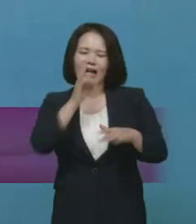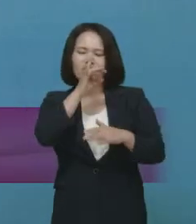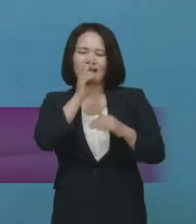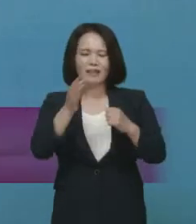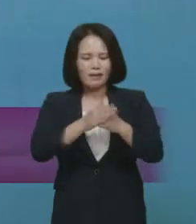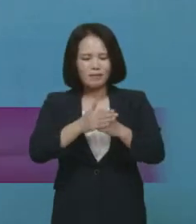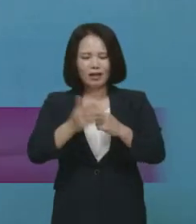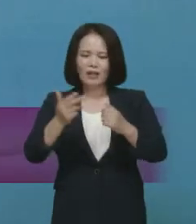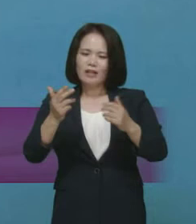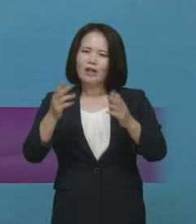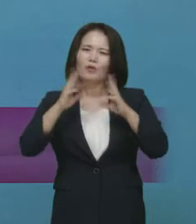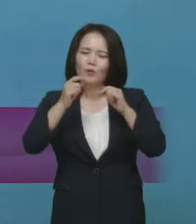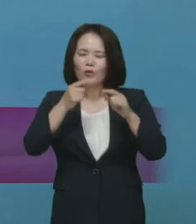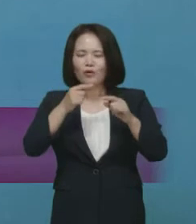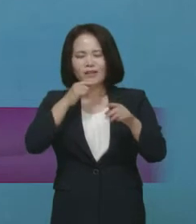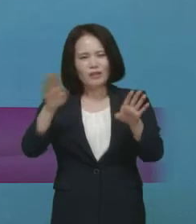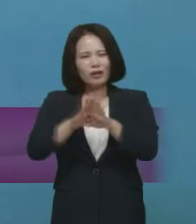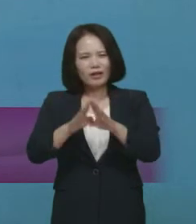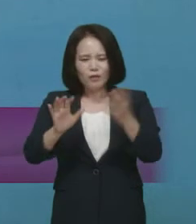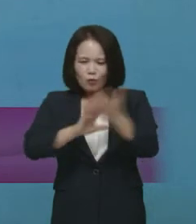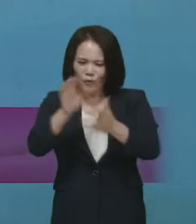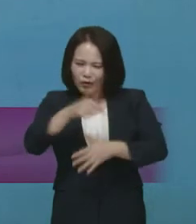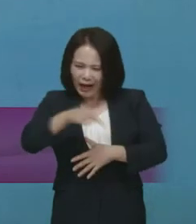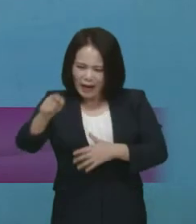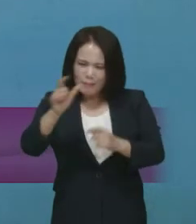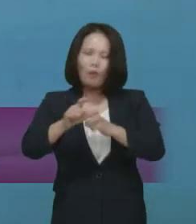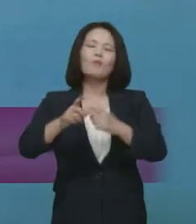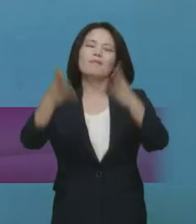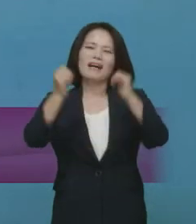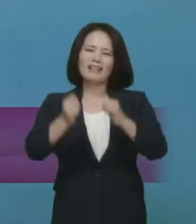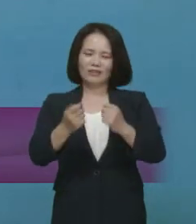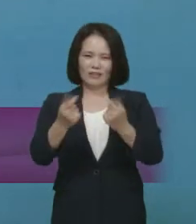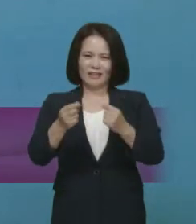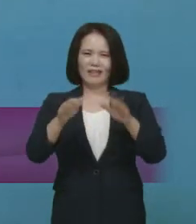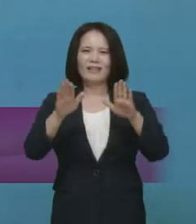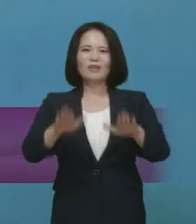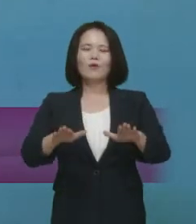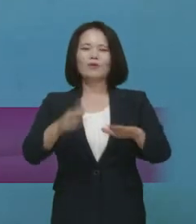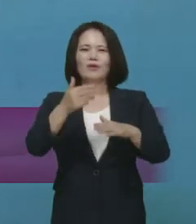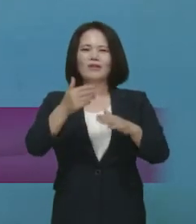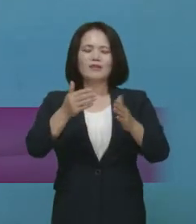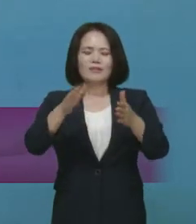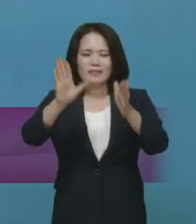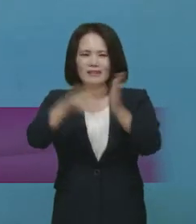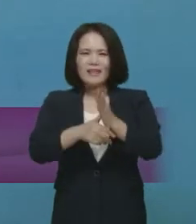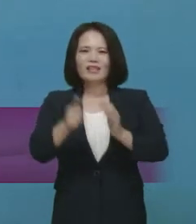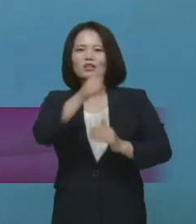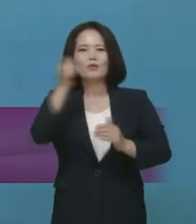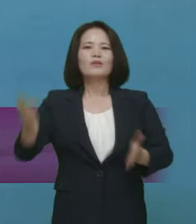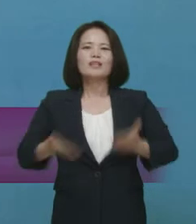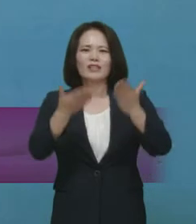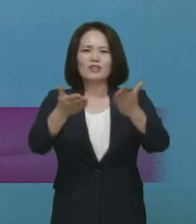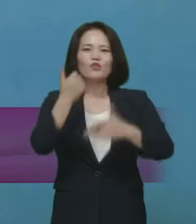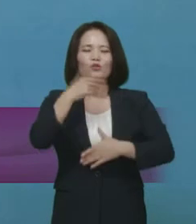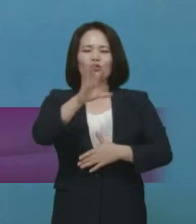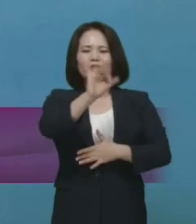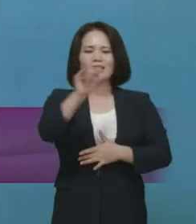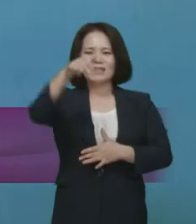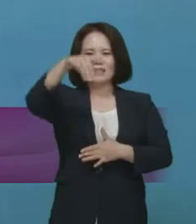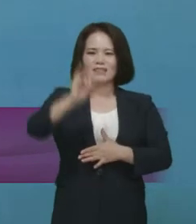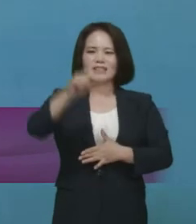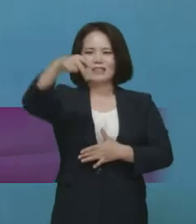갈까 고민하는 분들 많으실텐데요 오늘 뉴스 분석에서 알려드리겠습니다 경계 언론인 그럼 이제 교